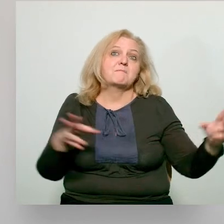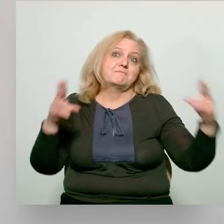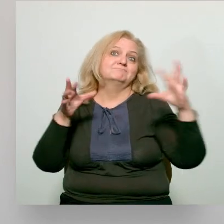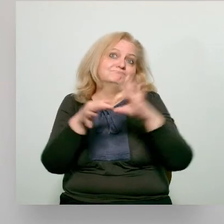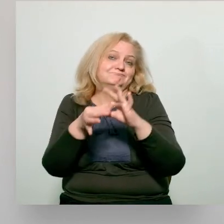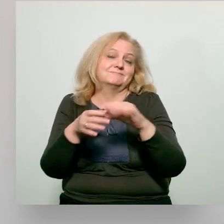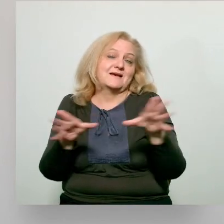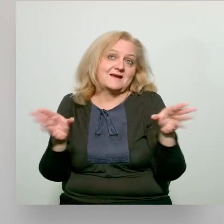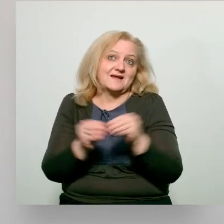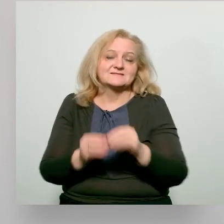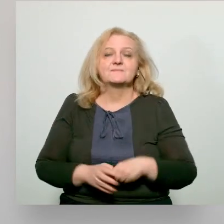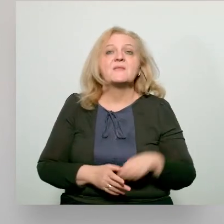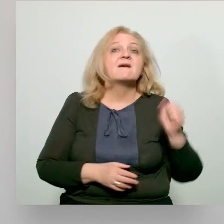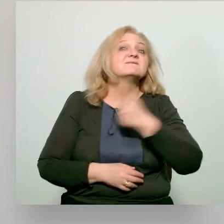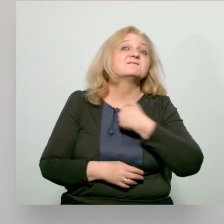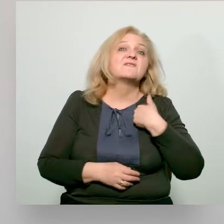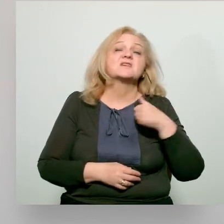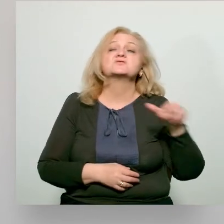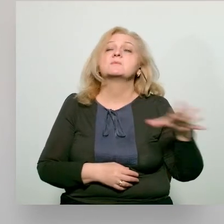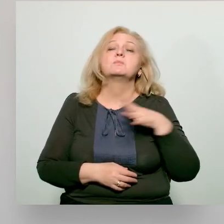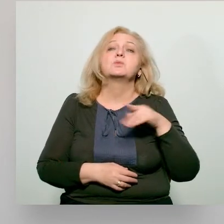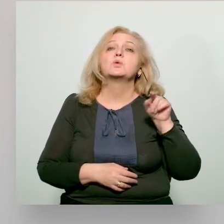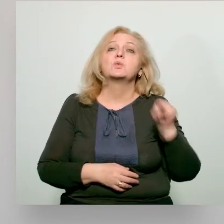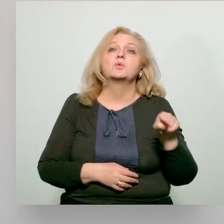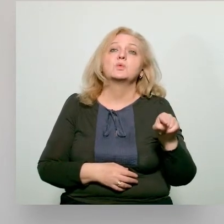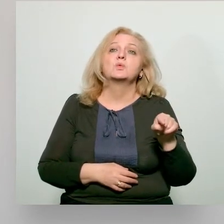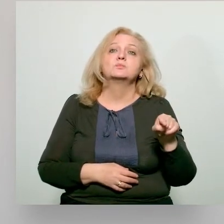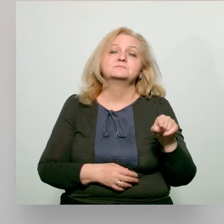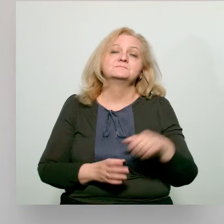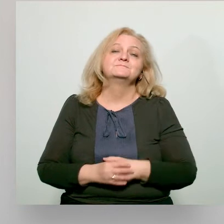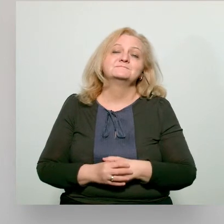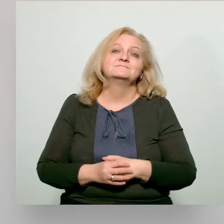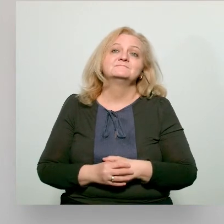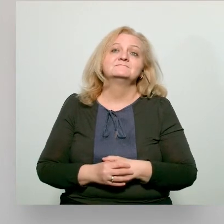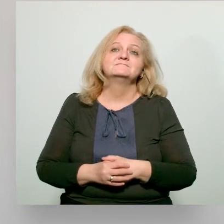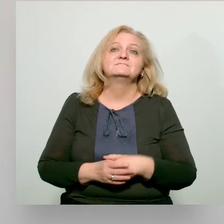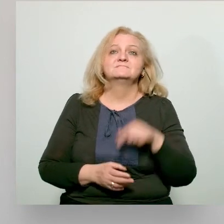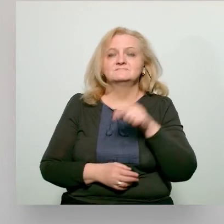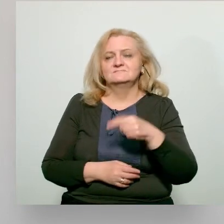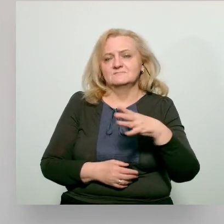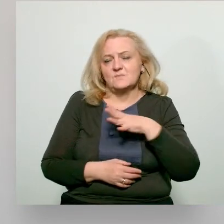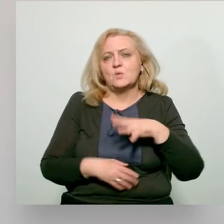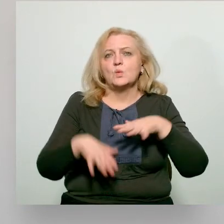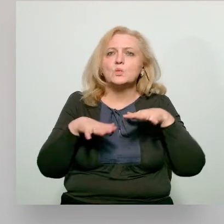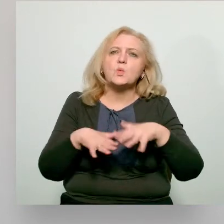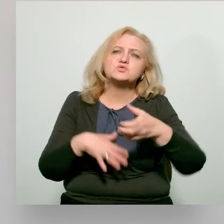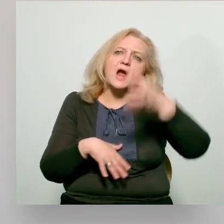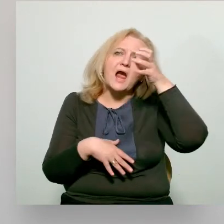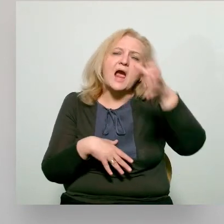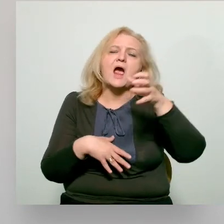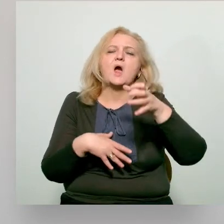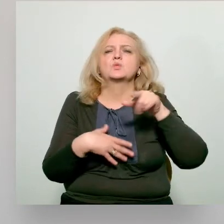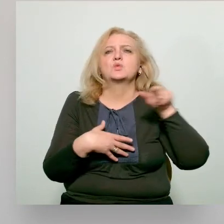wieku Warszawa była tym mostem, przez który przechodzili nasi literaci lat 60. Tutaj czytali w